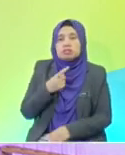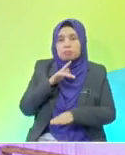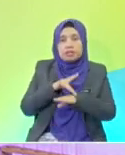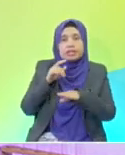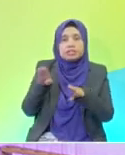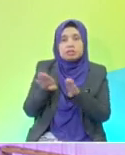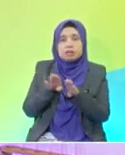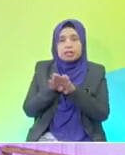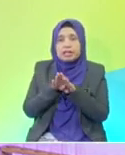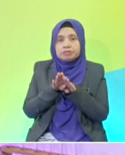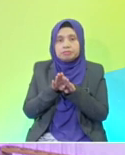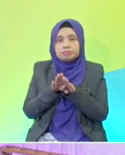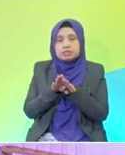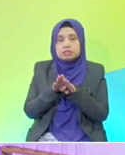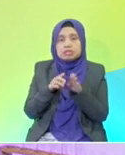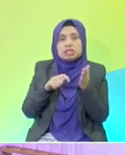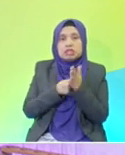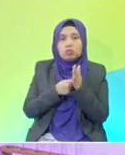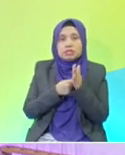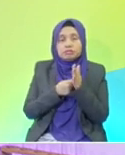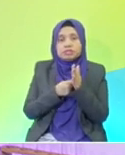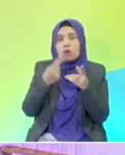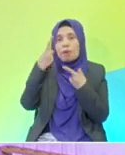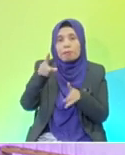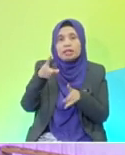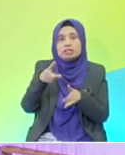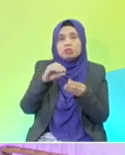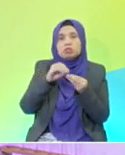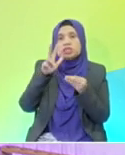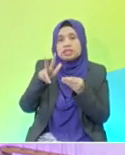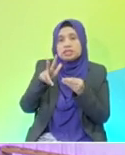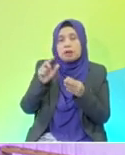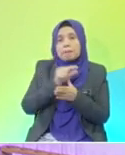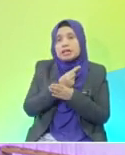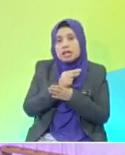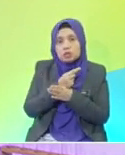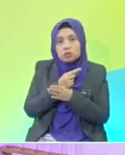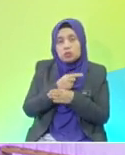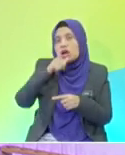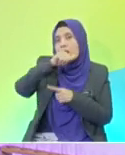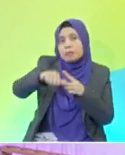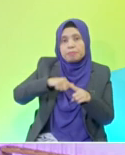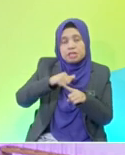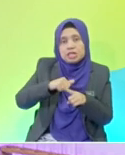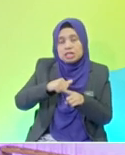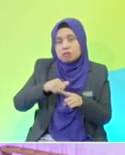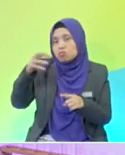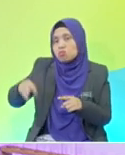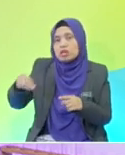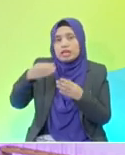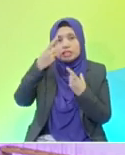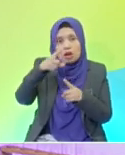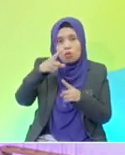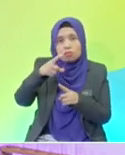sebagai keyword kepada jawaban dan yang ketiga adalah pengganggu apabila calo menjawab soalna